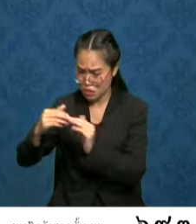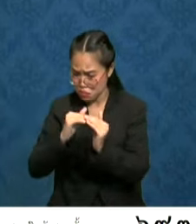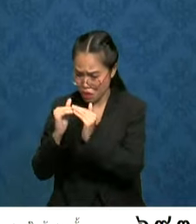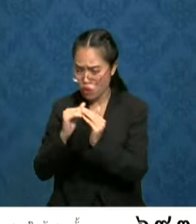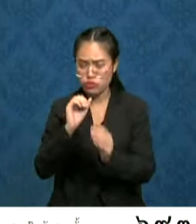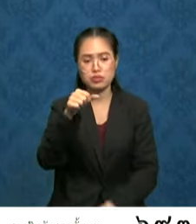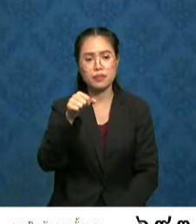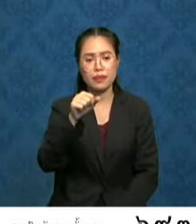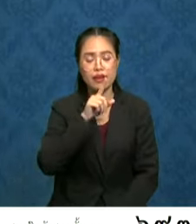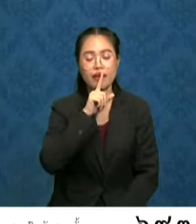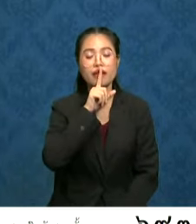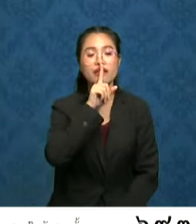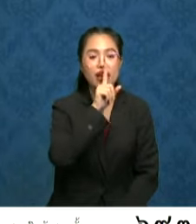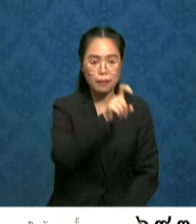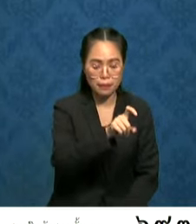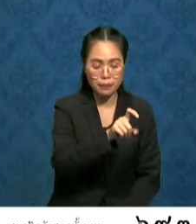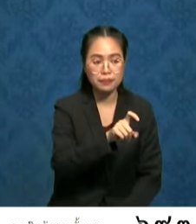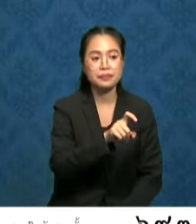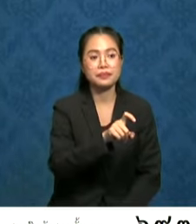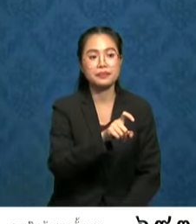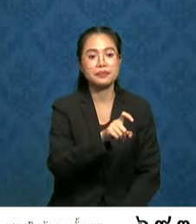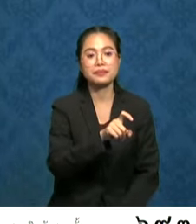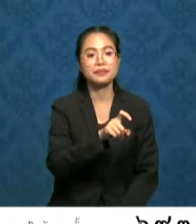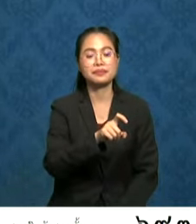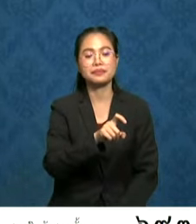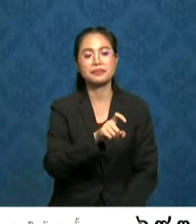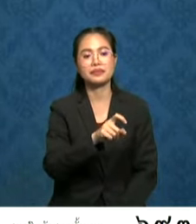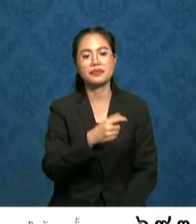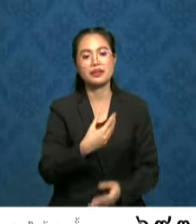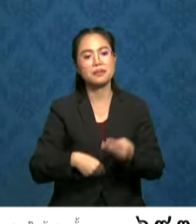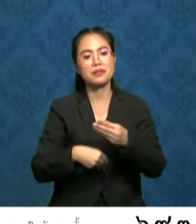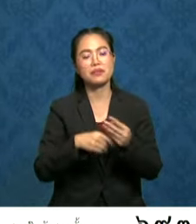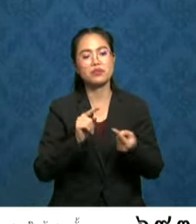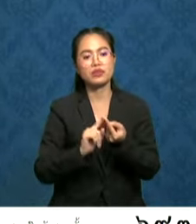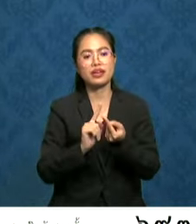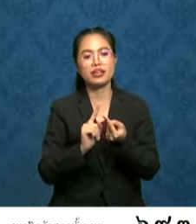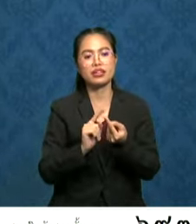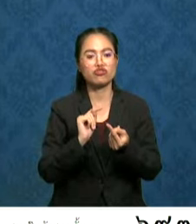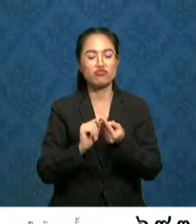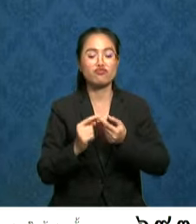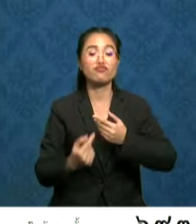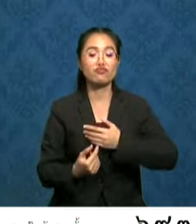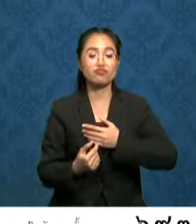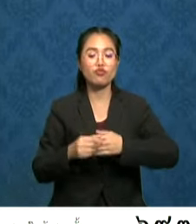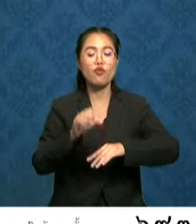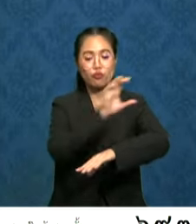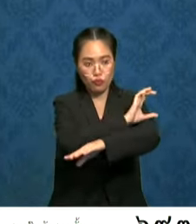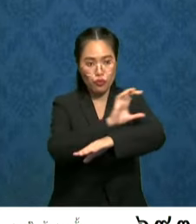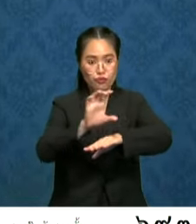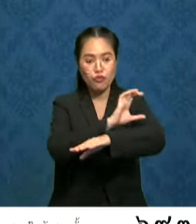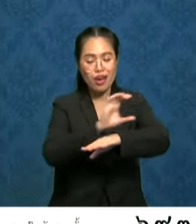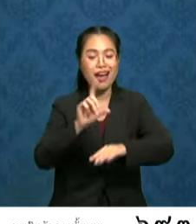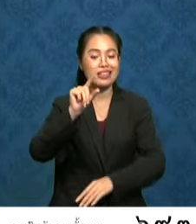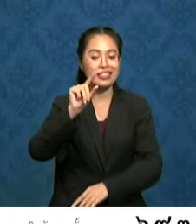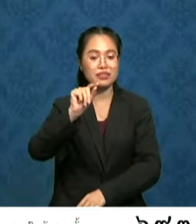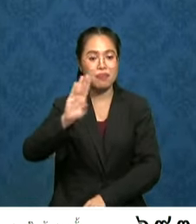ทวงถามมานะคะว่ายัง 10,000บาทอยู่หรือเปล่านะคะมีอะไรที่มันเพิ่มเติมขึ้นมาก็คือรถไฟฟ้า 20บาทตลอดสายนะคะแปลง